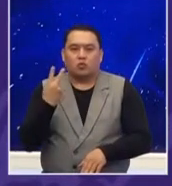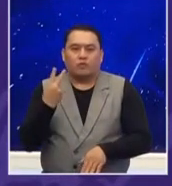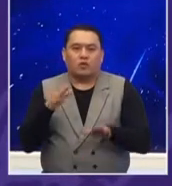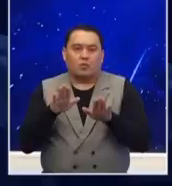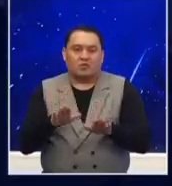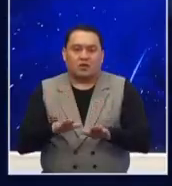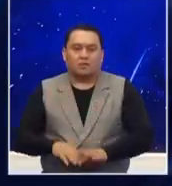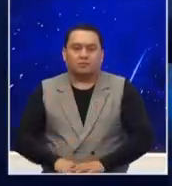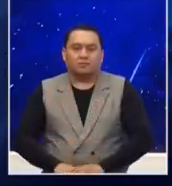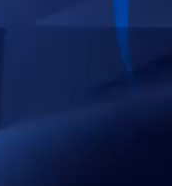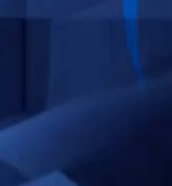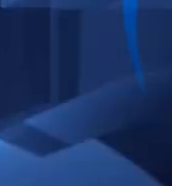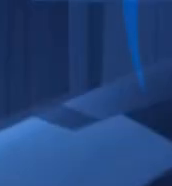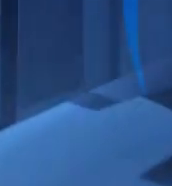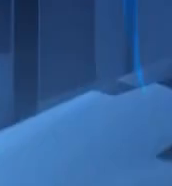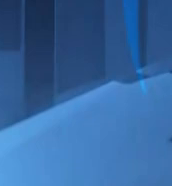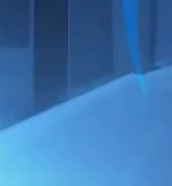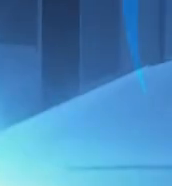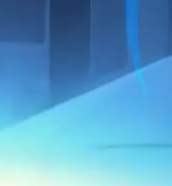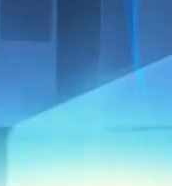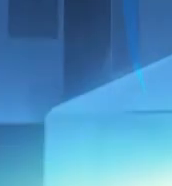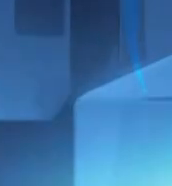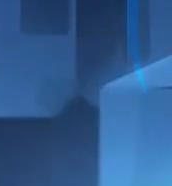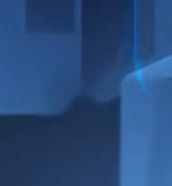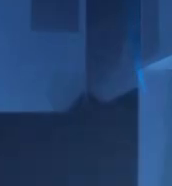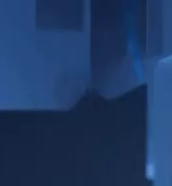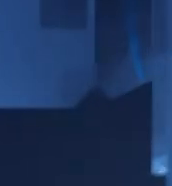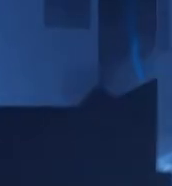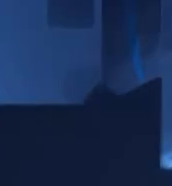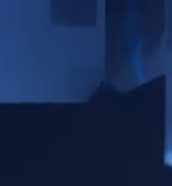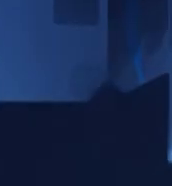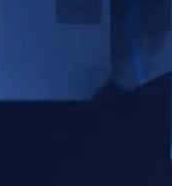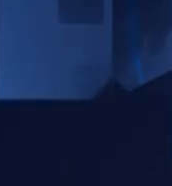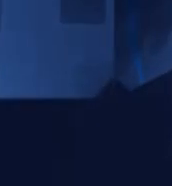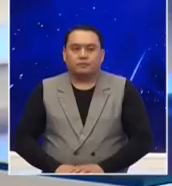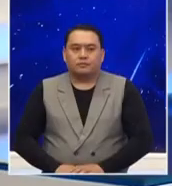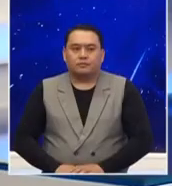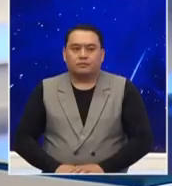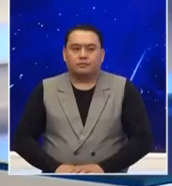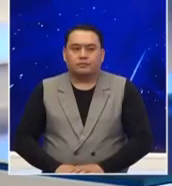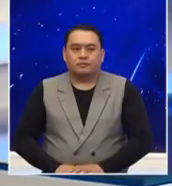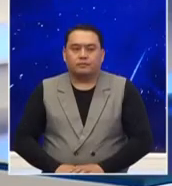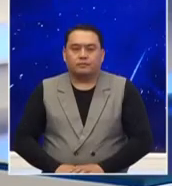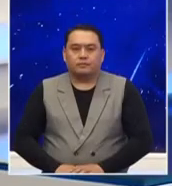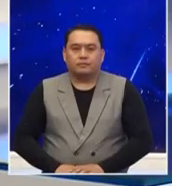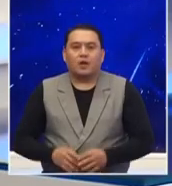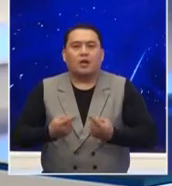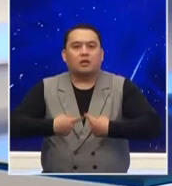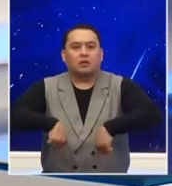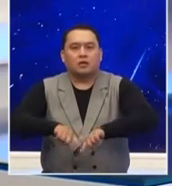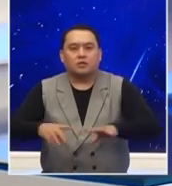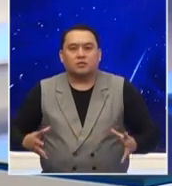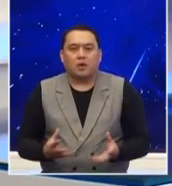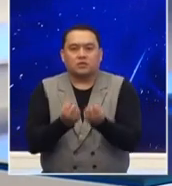места. Алексей Цой, Абзал Нусипов, телеканал ЖТСУ. Департамент